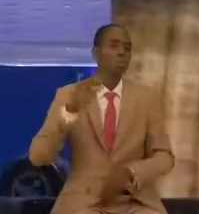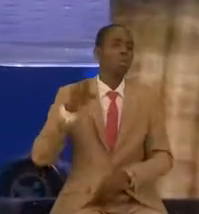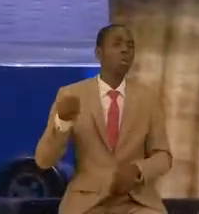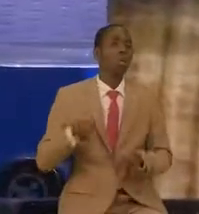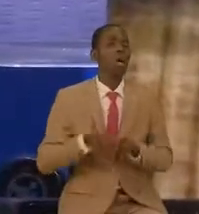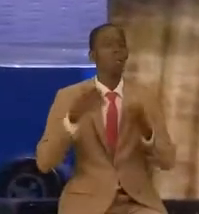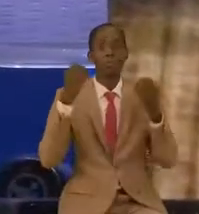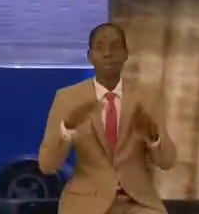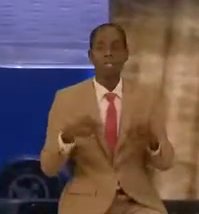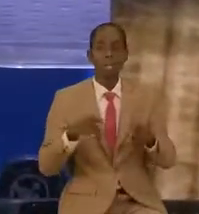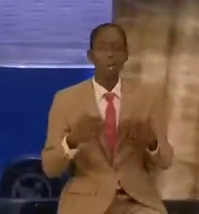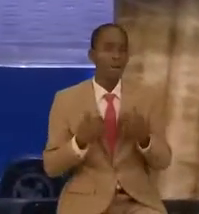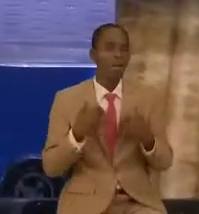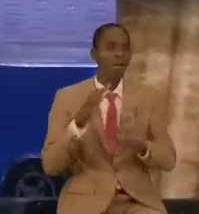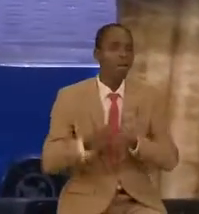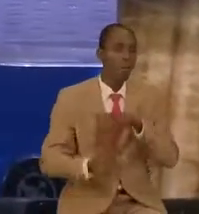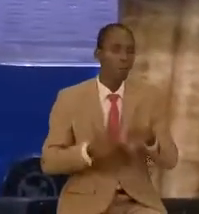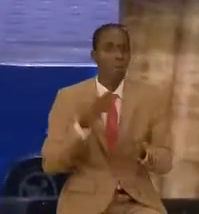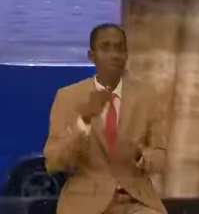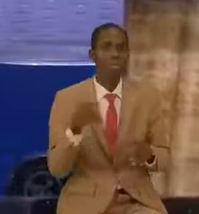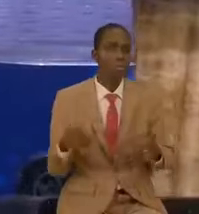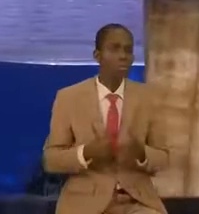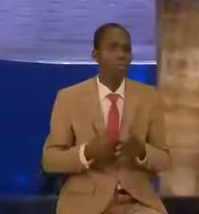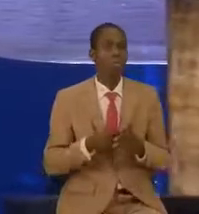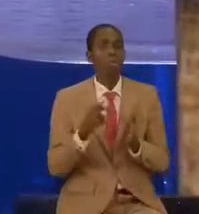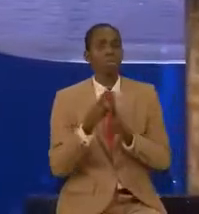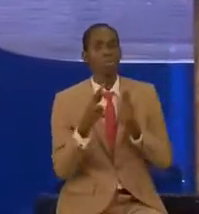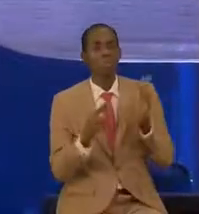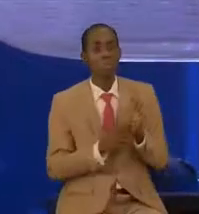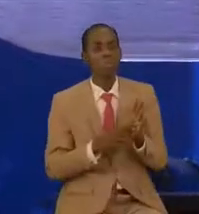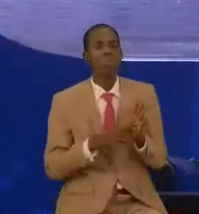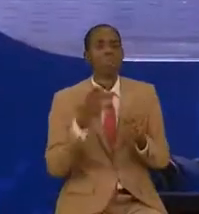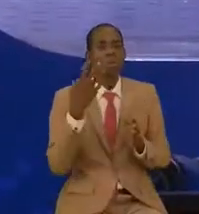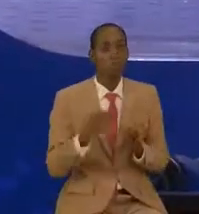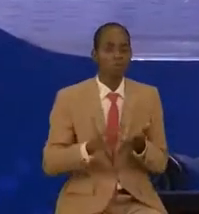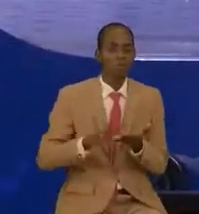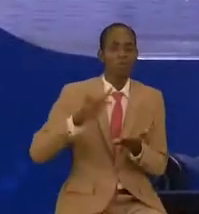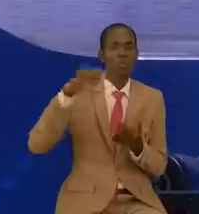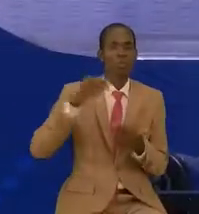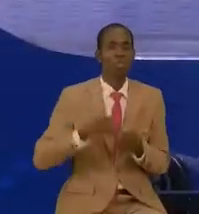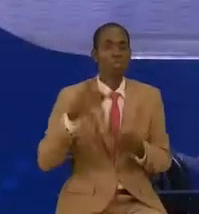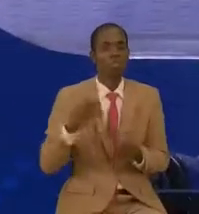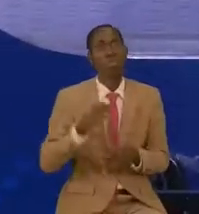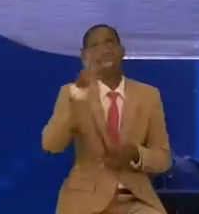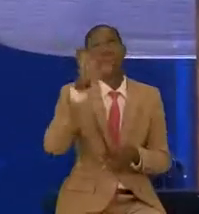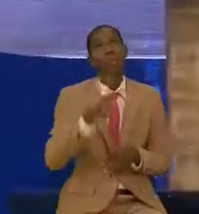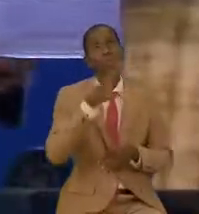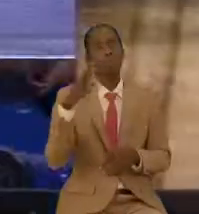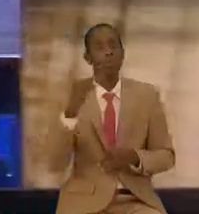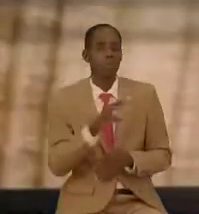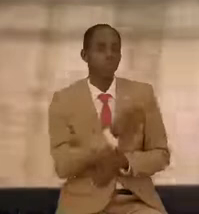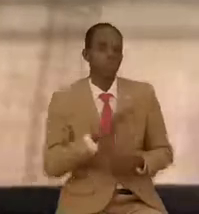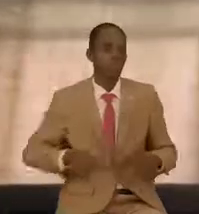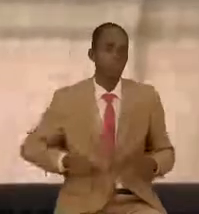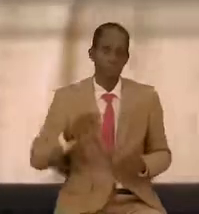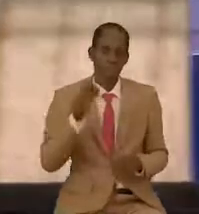Paix et miséricorde sur tous ceux qui suivront cette règle, cette croix de Christ seul.